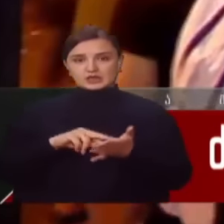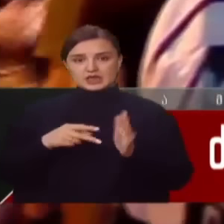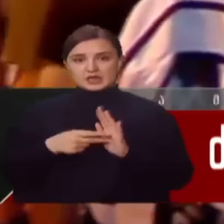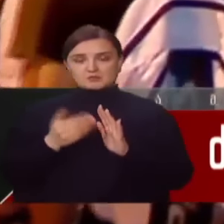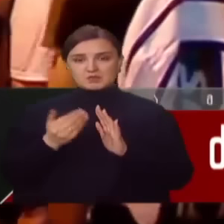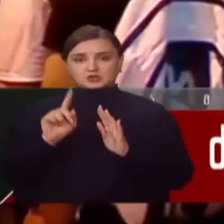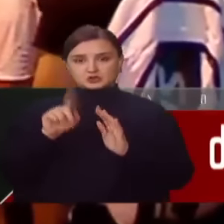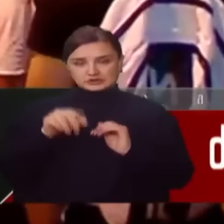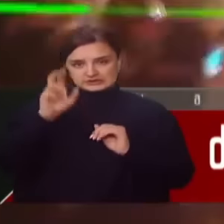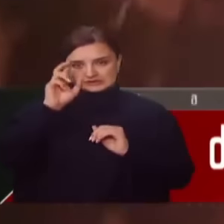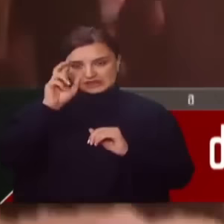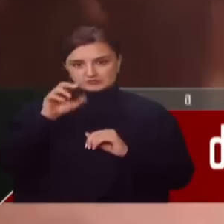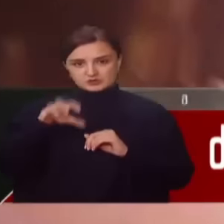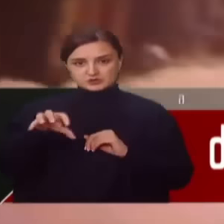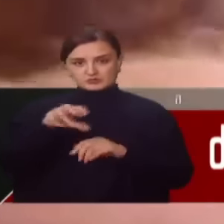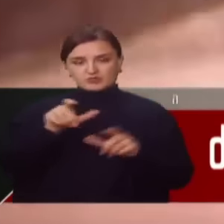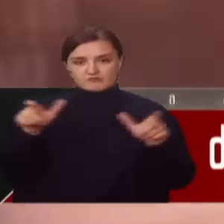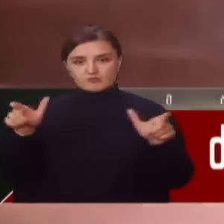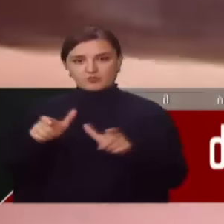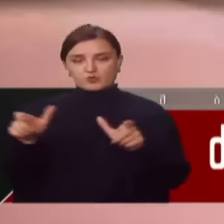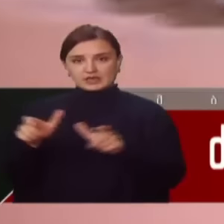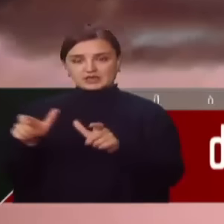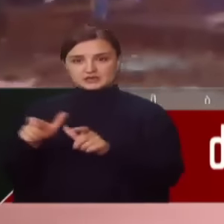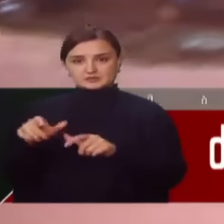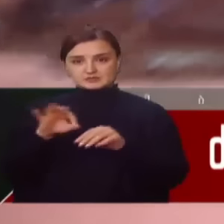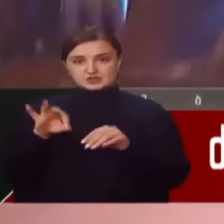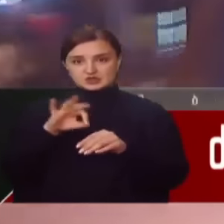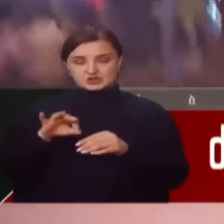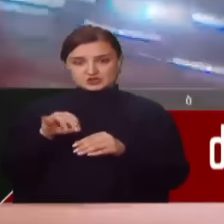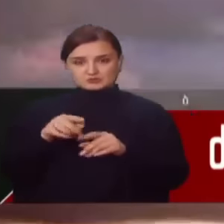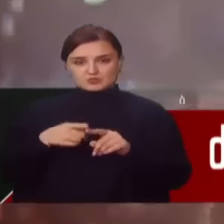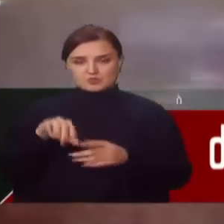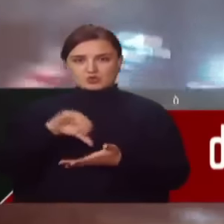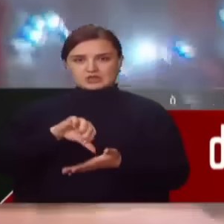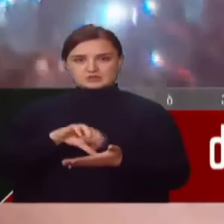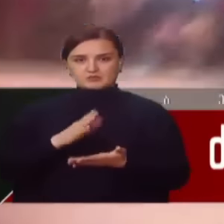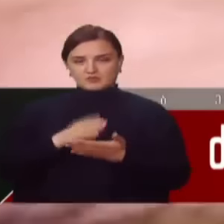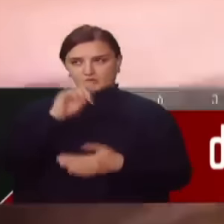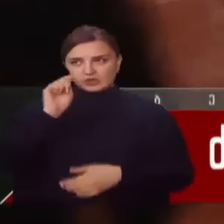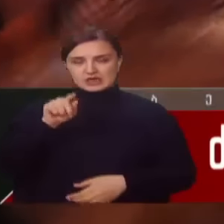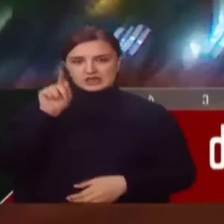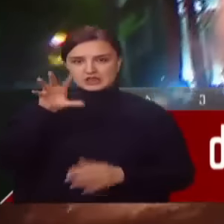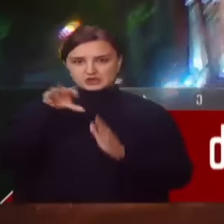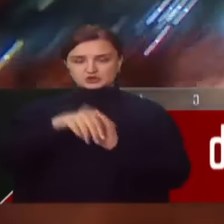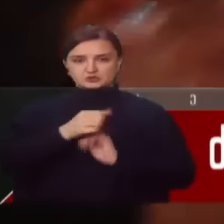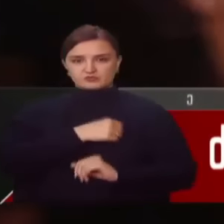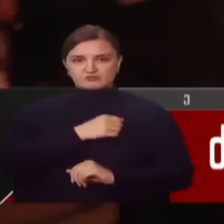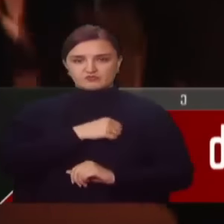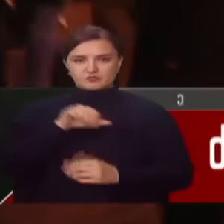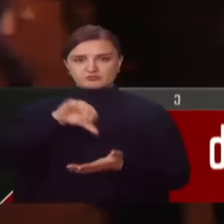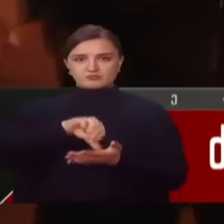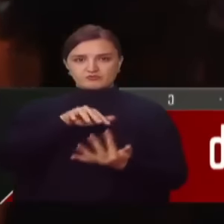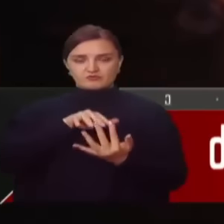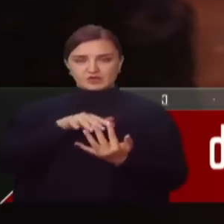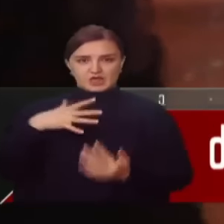მათ შორის სახელმწიფო უწყებების ბლოკირებისა და პარალიზების სქემების შედგენაში, აქტიურად მონაწილეობენ უკრაინაში მებრძოლი კონკრეტული ქართველები,